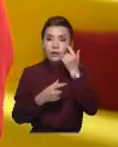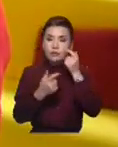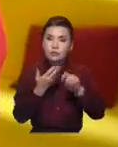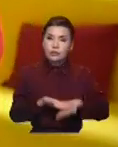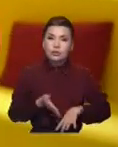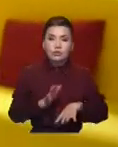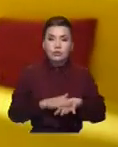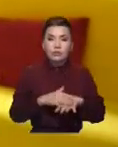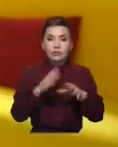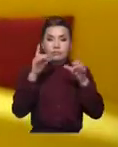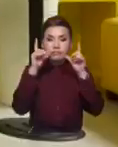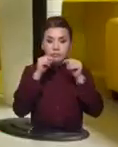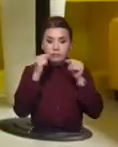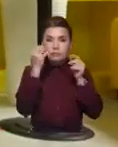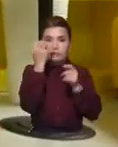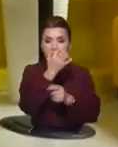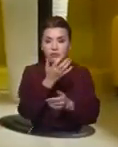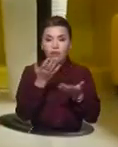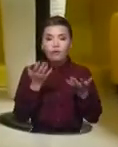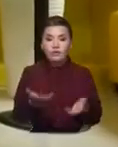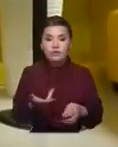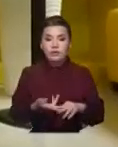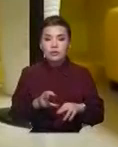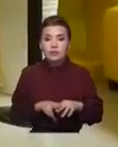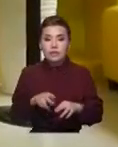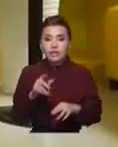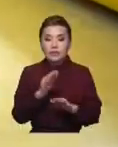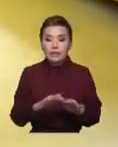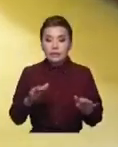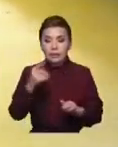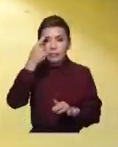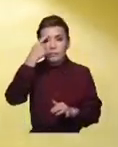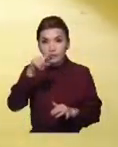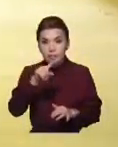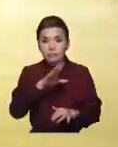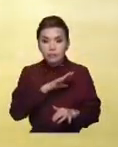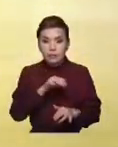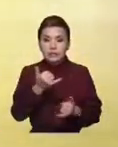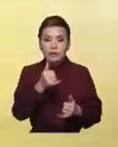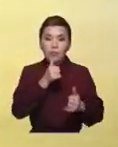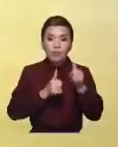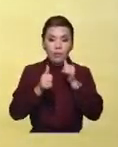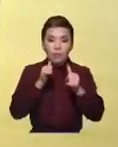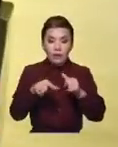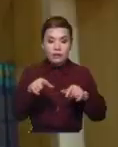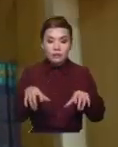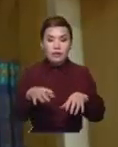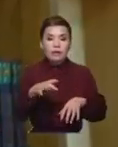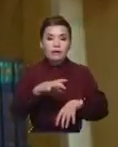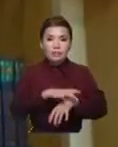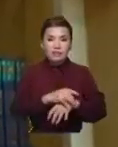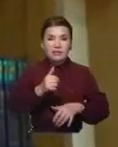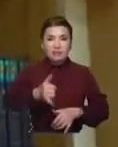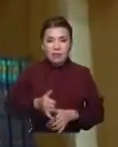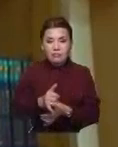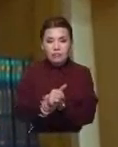көру қабілетінен мүлдем айырылған. Оқушылар жасап шыққан көмекші құрал сынақтан өткізіп жүрген жанның айтуынша, құрылғы әр